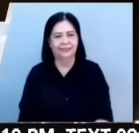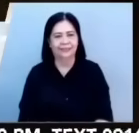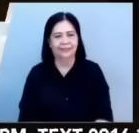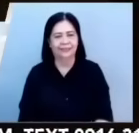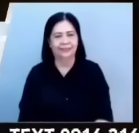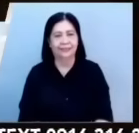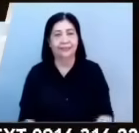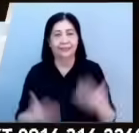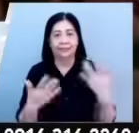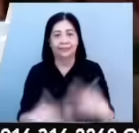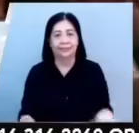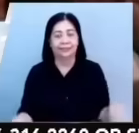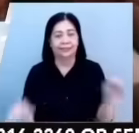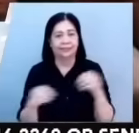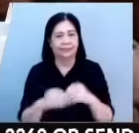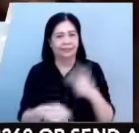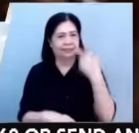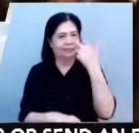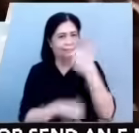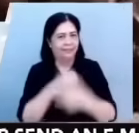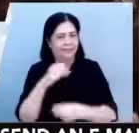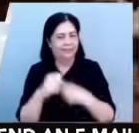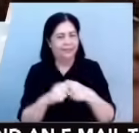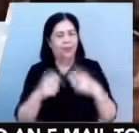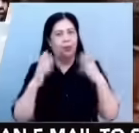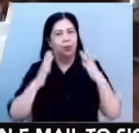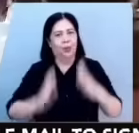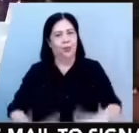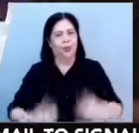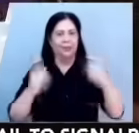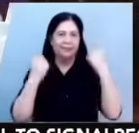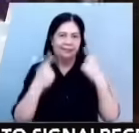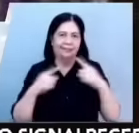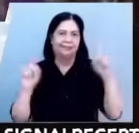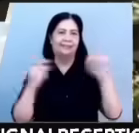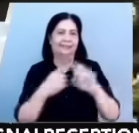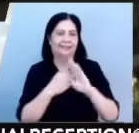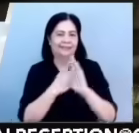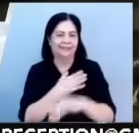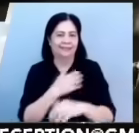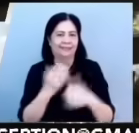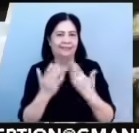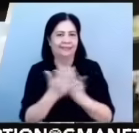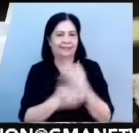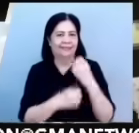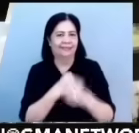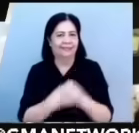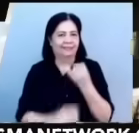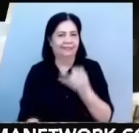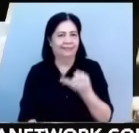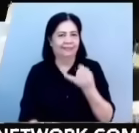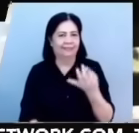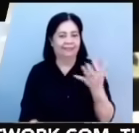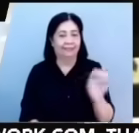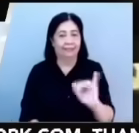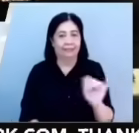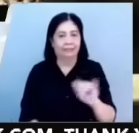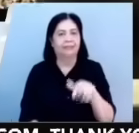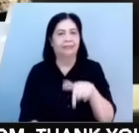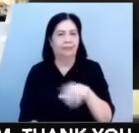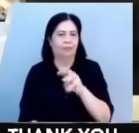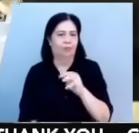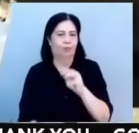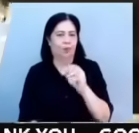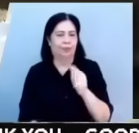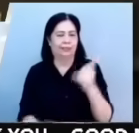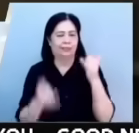Matapos ang 3 taon, sa wakas, nagbabalik ang GMA New Year's Countdown. Gaya ng dati, sa Mall of Asia pa rin yan